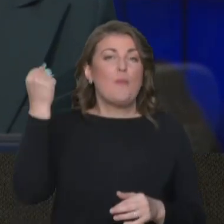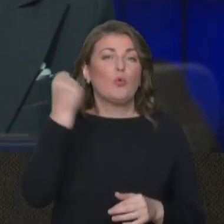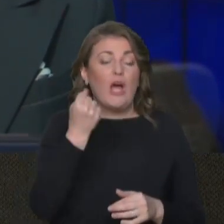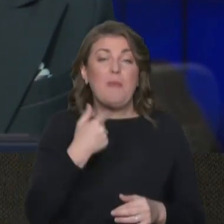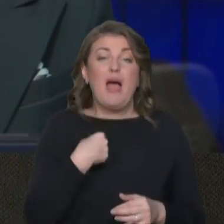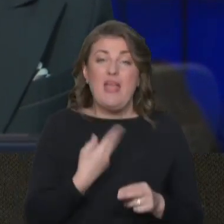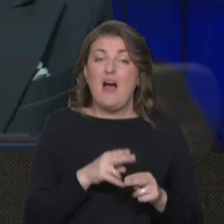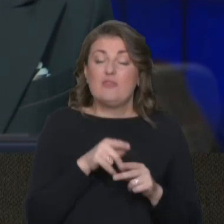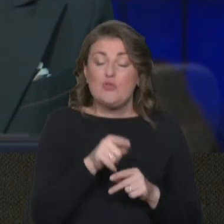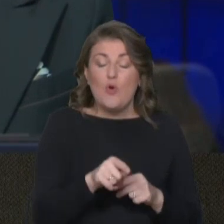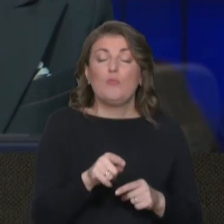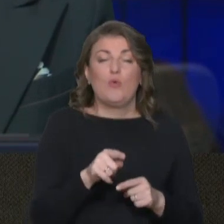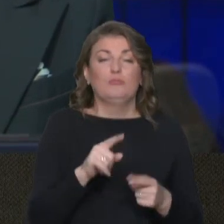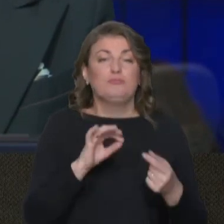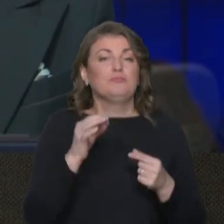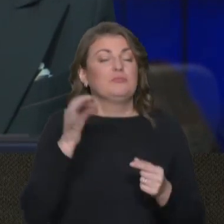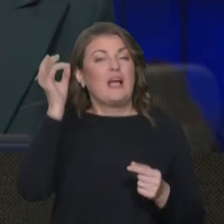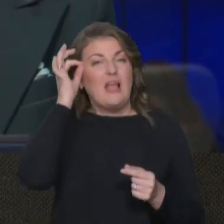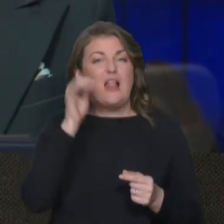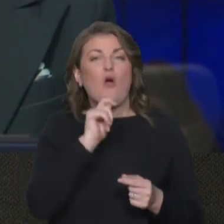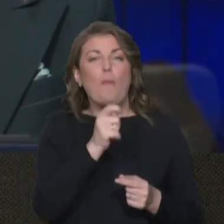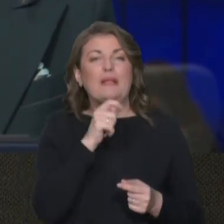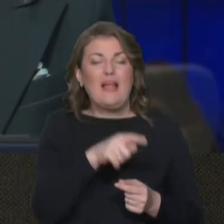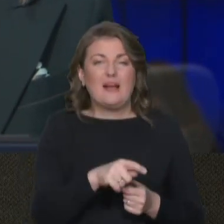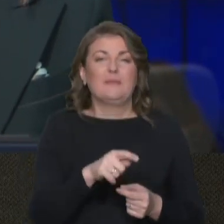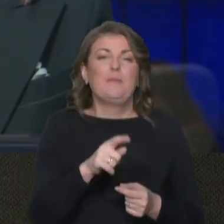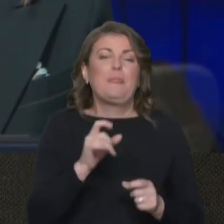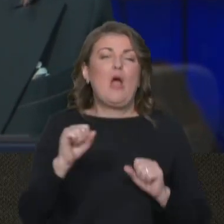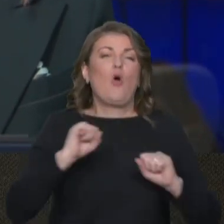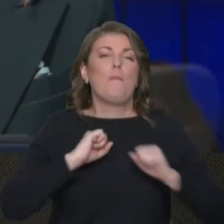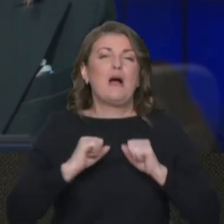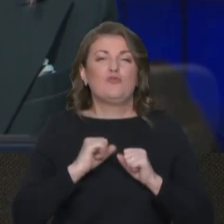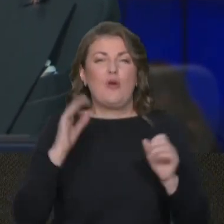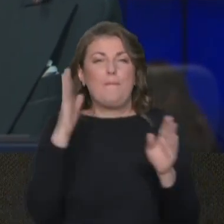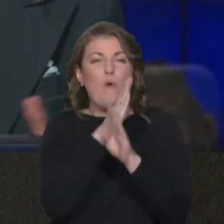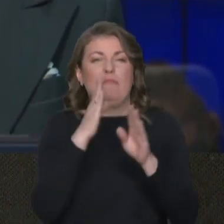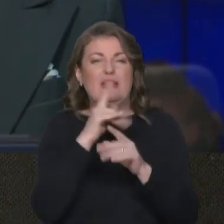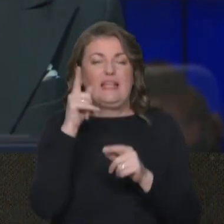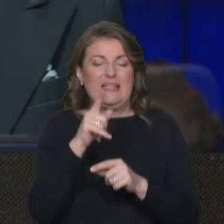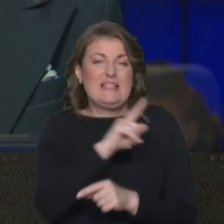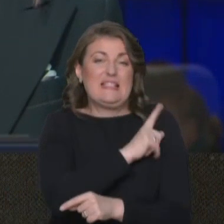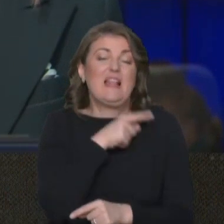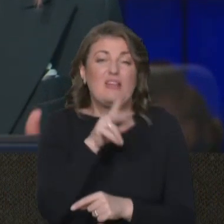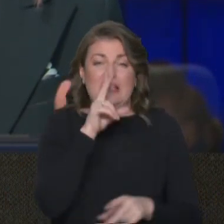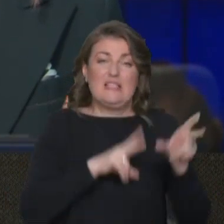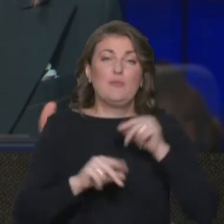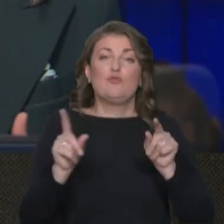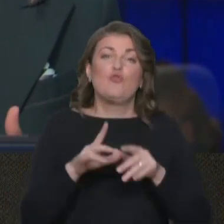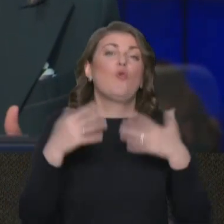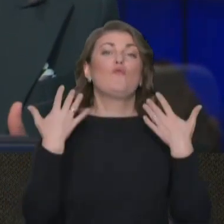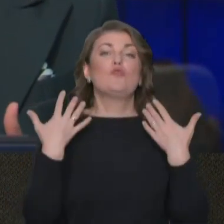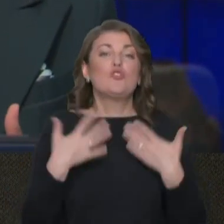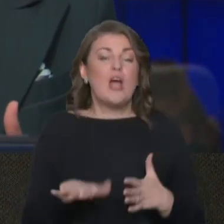у цьому контексті згадала коментар Миколи Олещука, командувача повітряних сил, і він сподівається, що